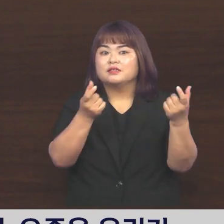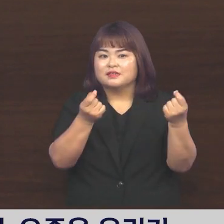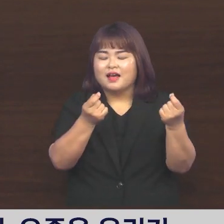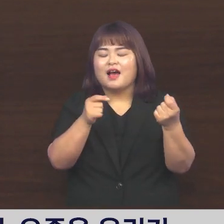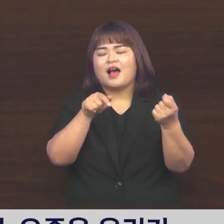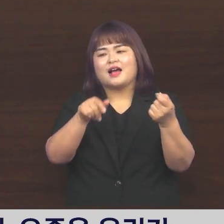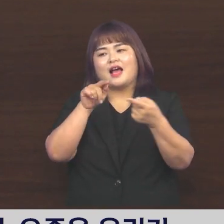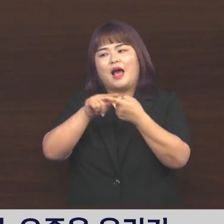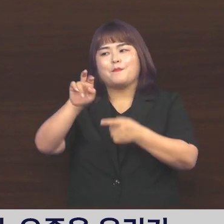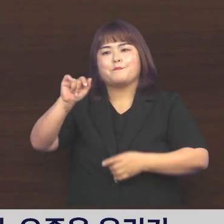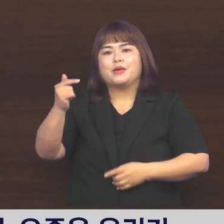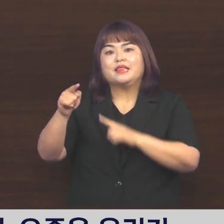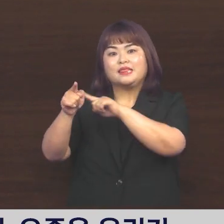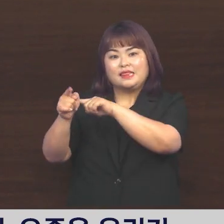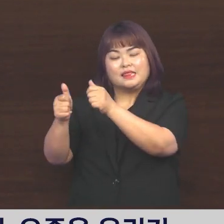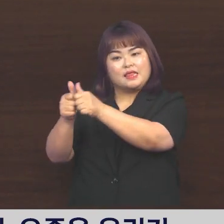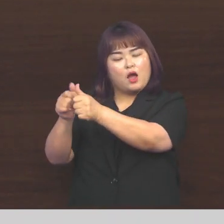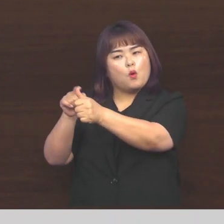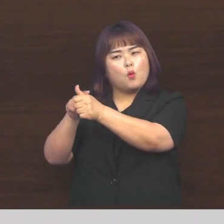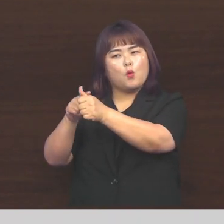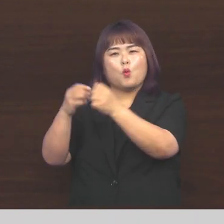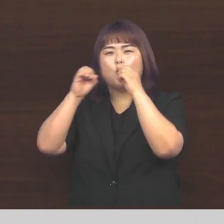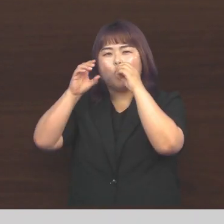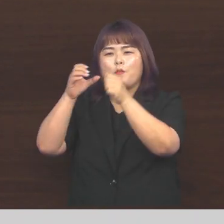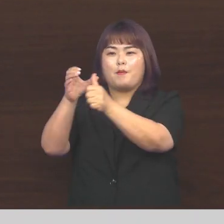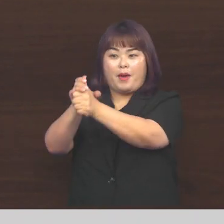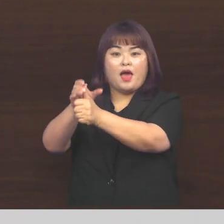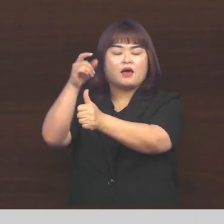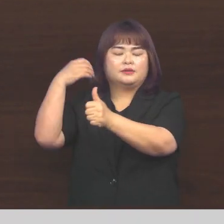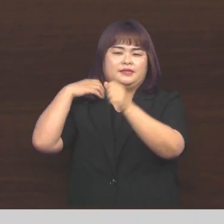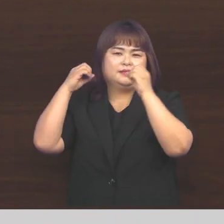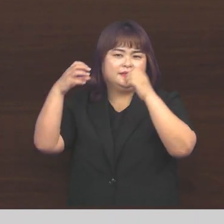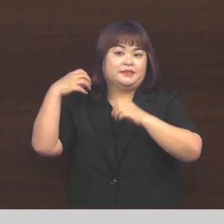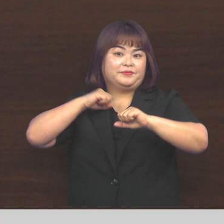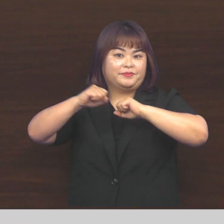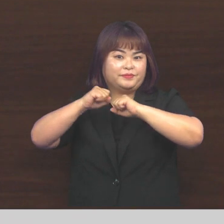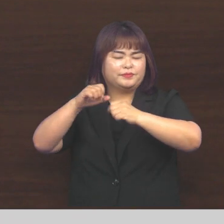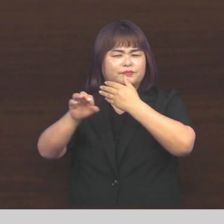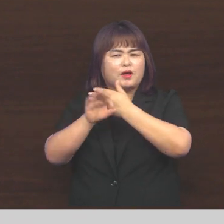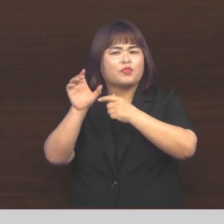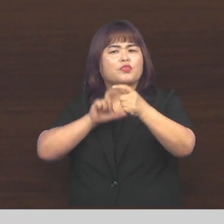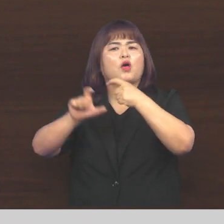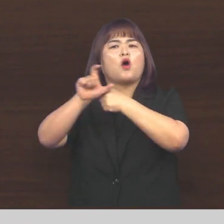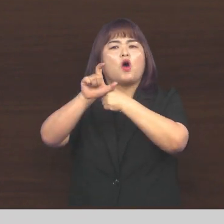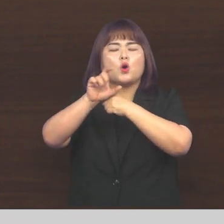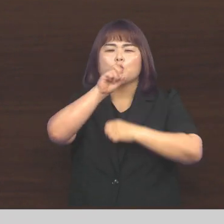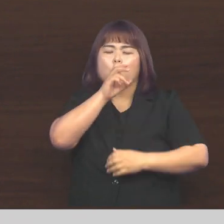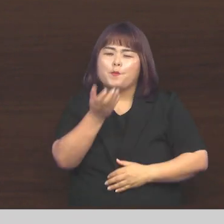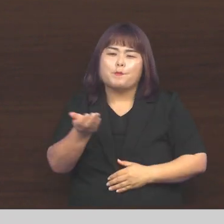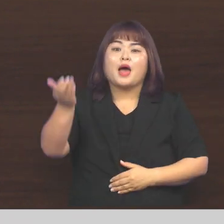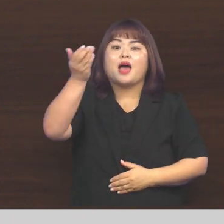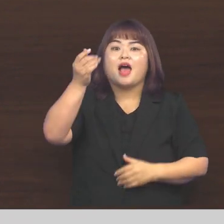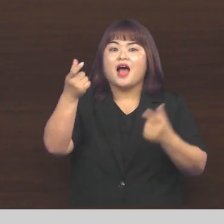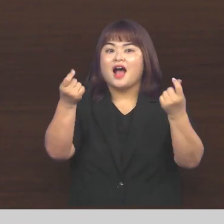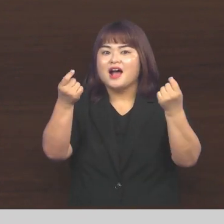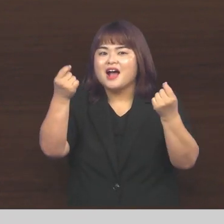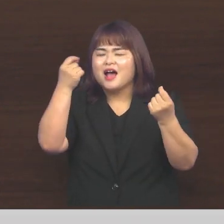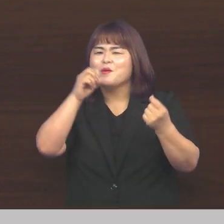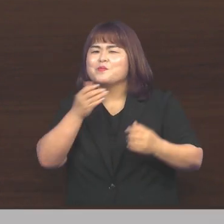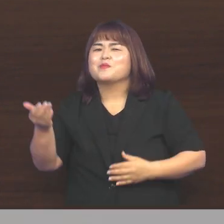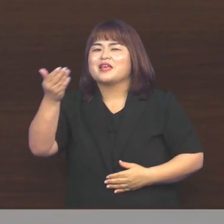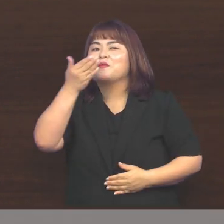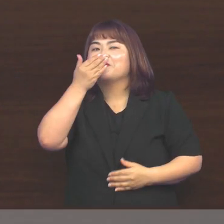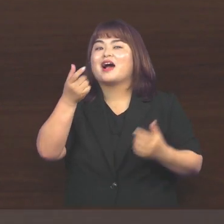우리 민우혁 배우님께서 또 홍보대사를 맡아주시니까 용인특례시는 정말 용이 비상하듯 비상한다